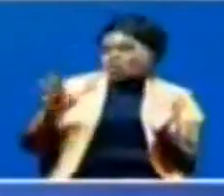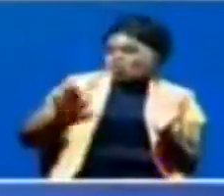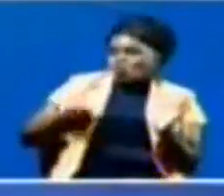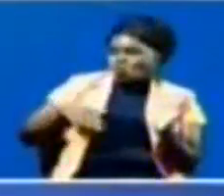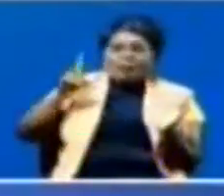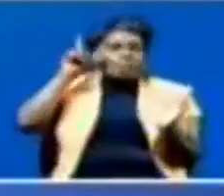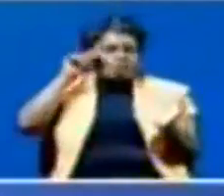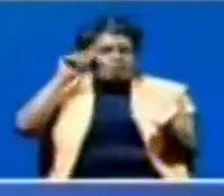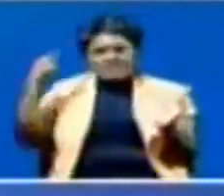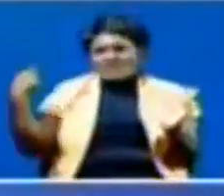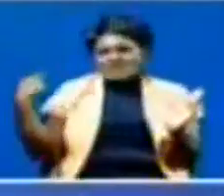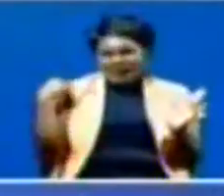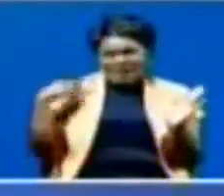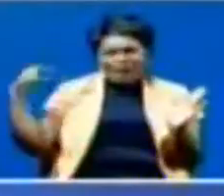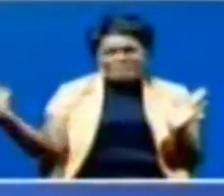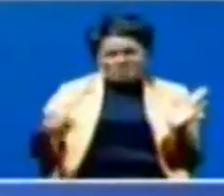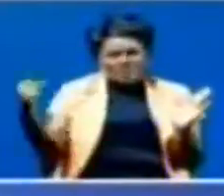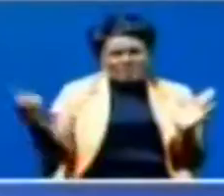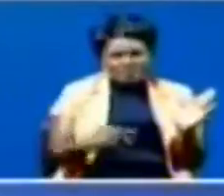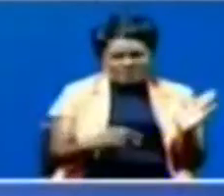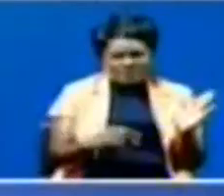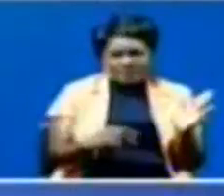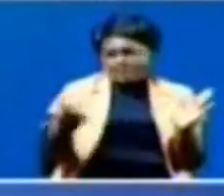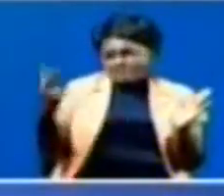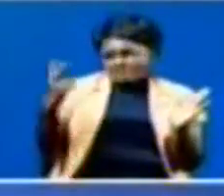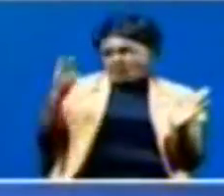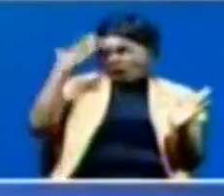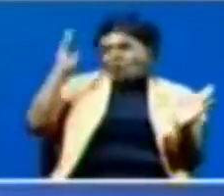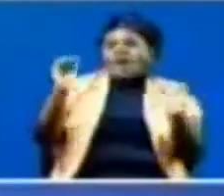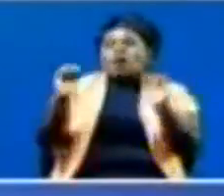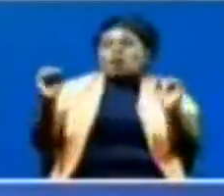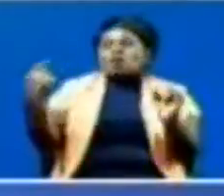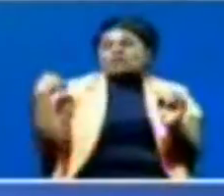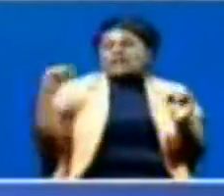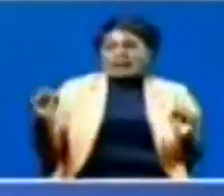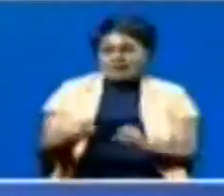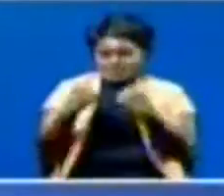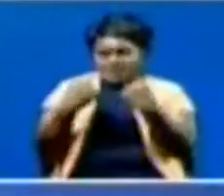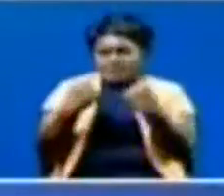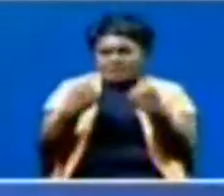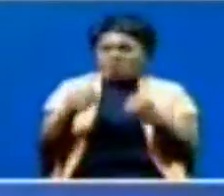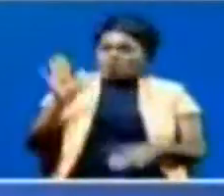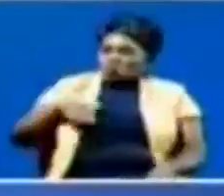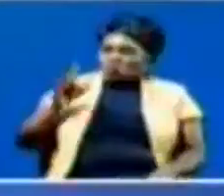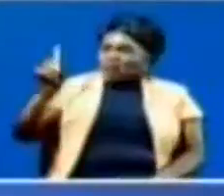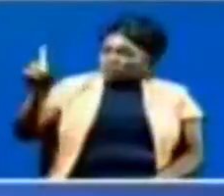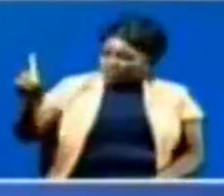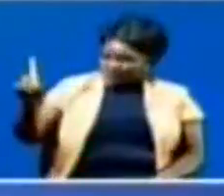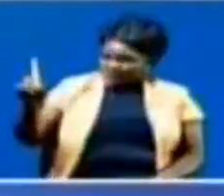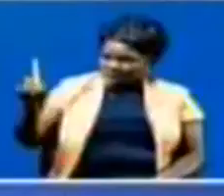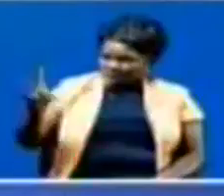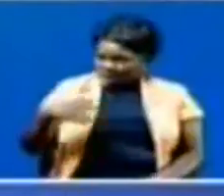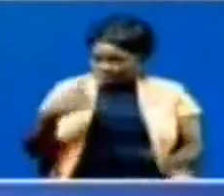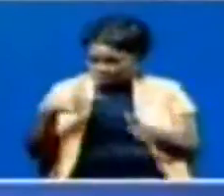ambaye kule Mombasa sasa kama mtazamaji kwa mtazamaji ambao hajui ni nini ambacho kilitokea hapo jana ni kuwa kuna mwanamke ambaye